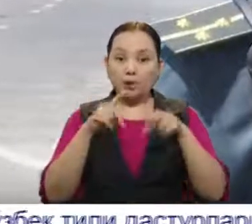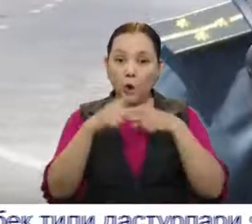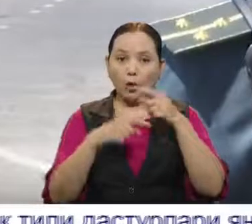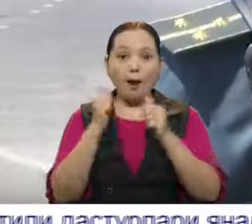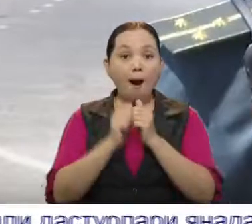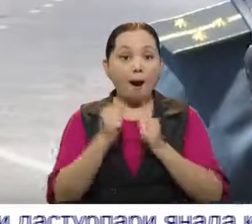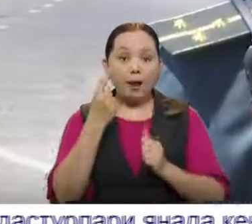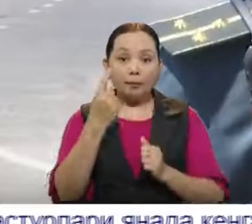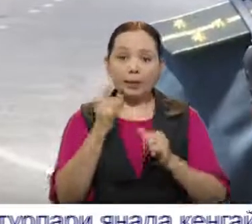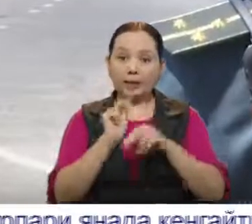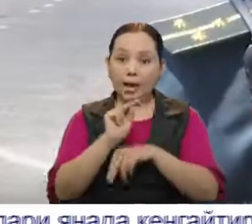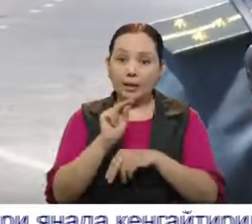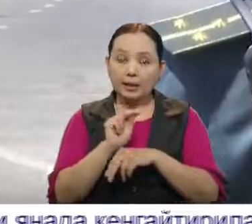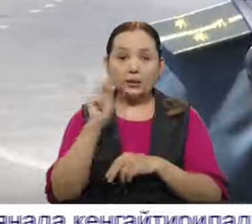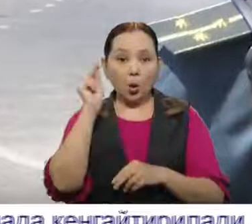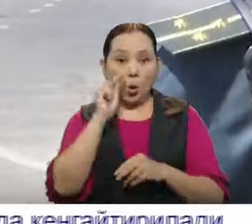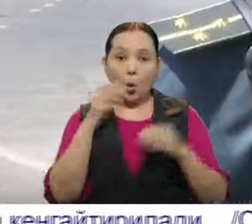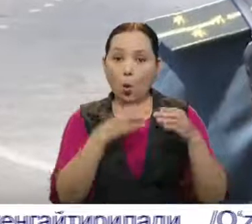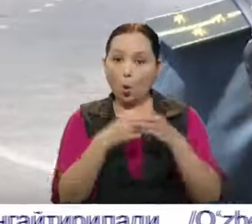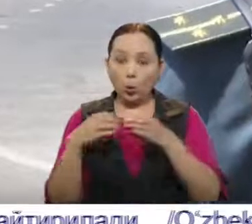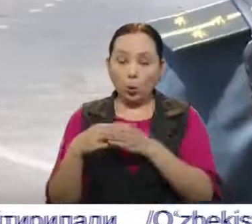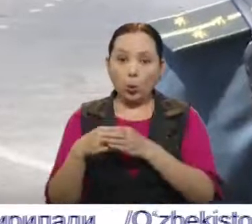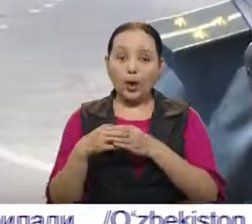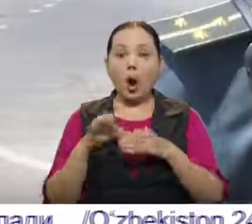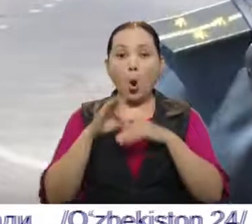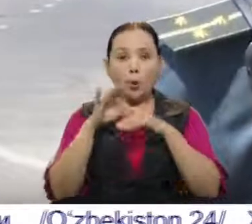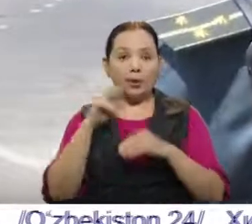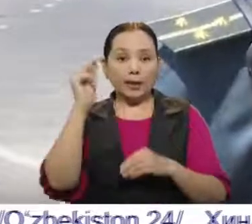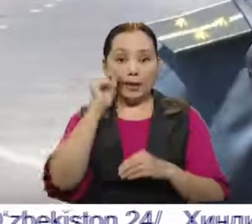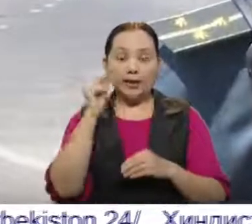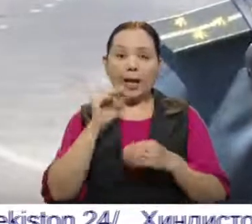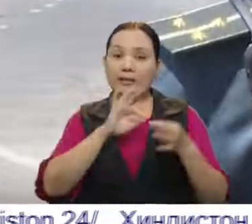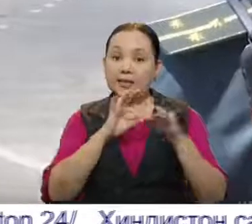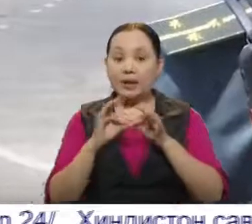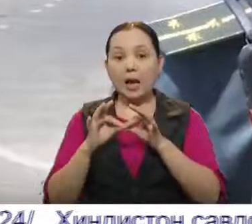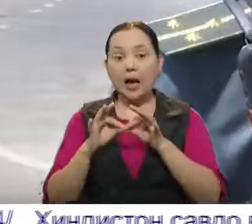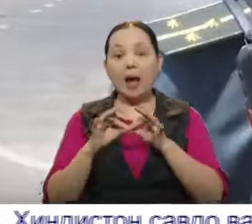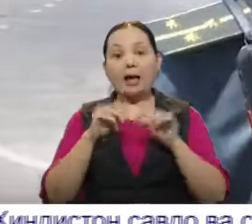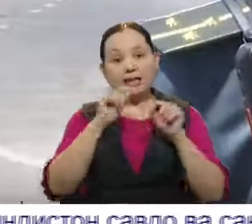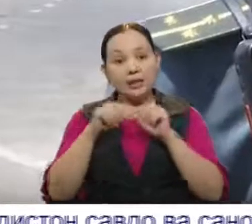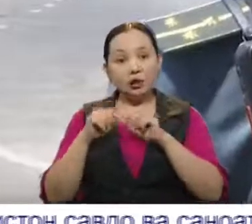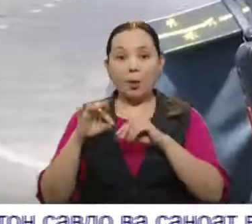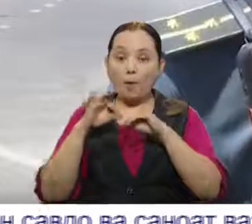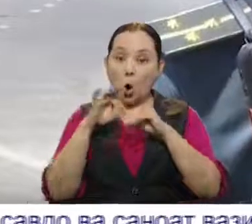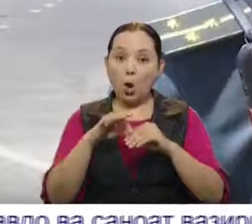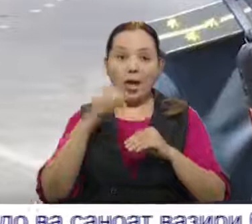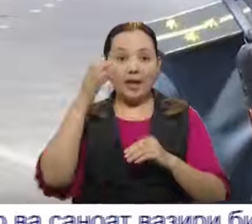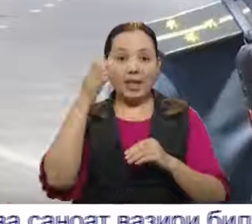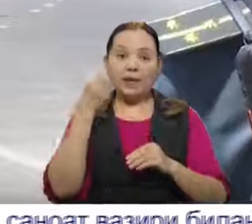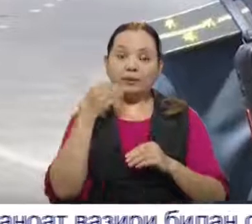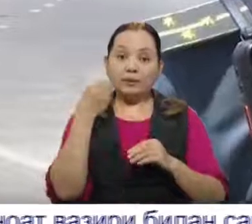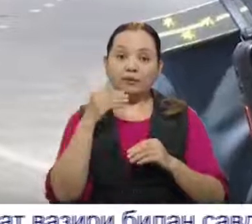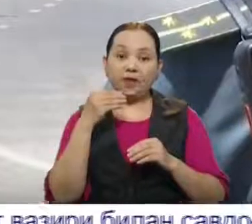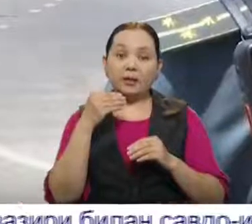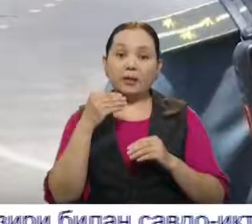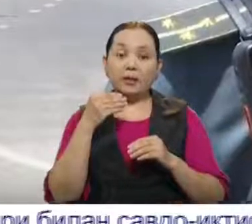har bir dars jarayoni, har bir o'quv guruhlarining o'tayotgan dars tizimi bevosita tekshirib borilib, ta'lim sifati